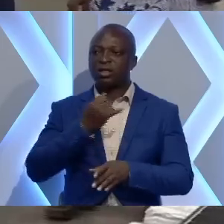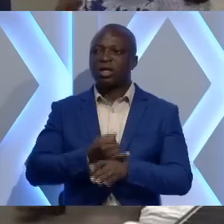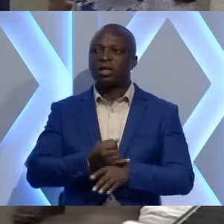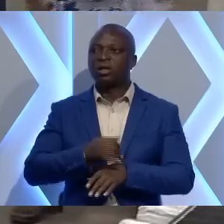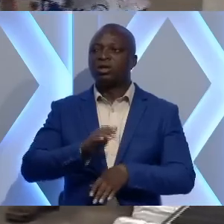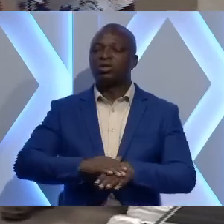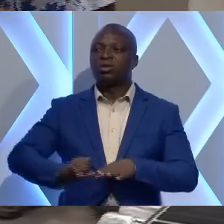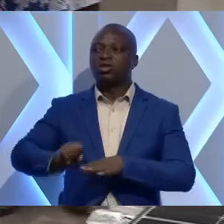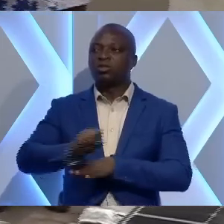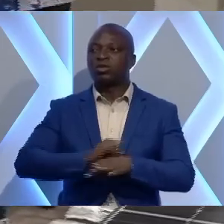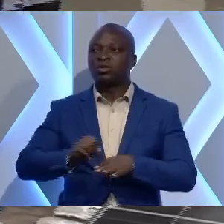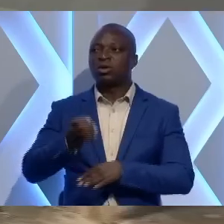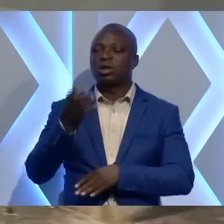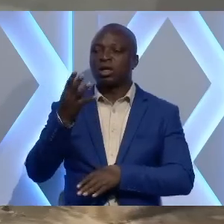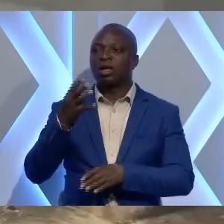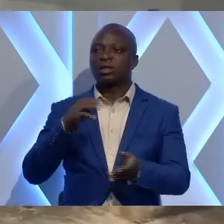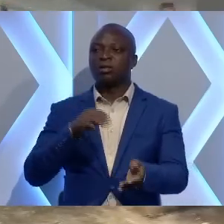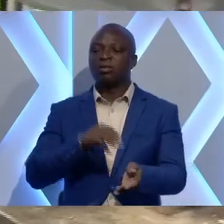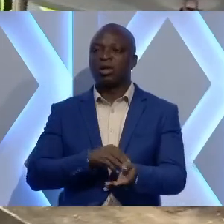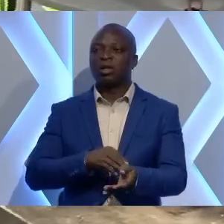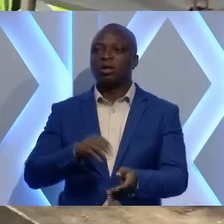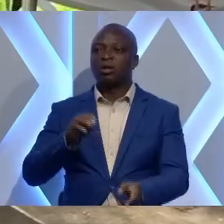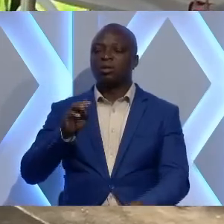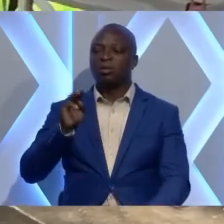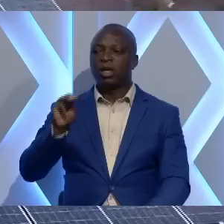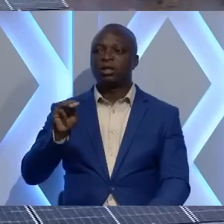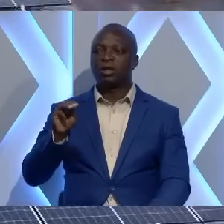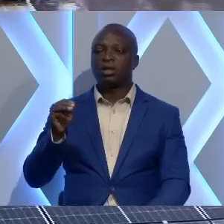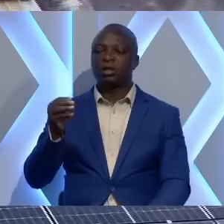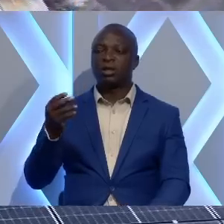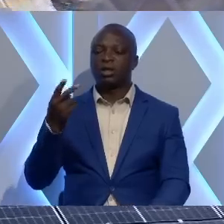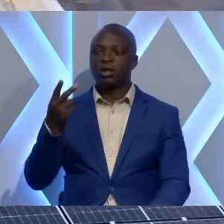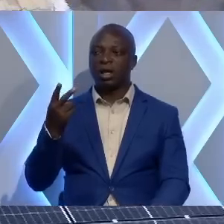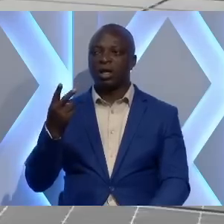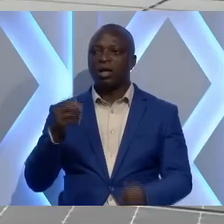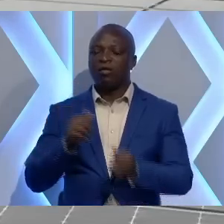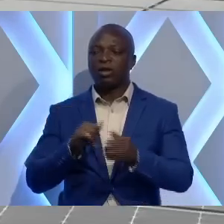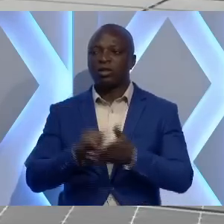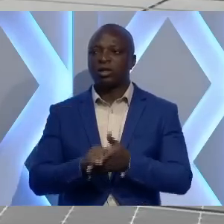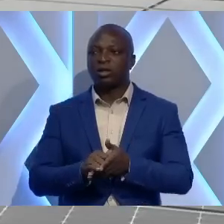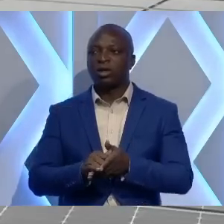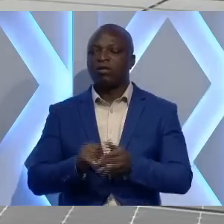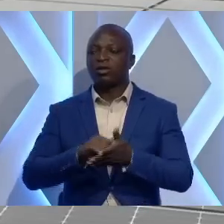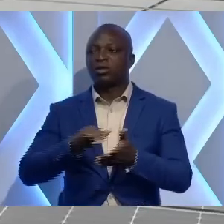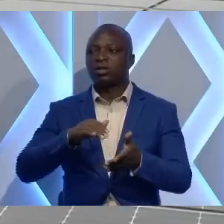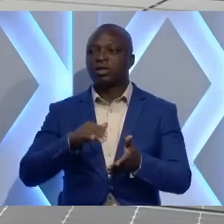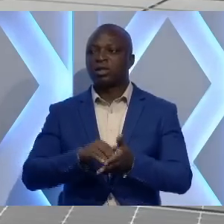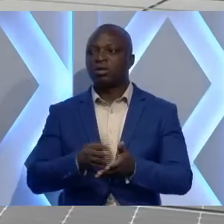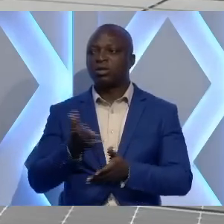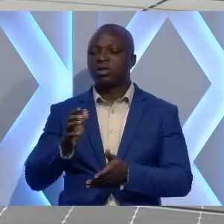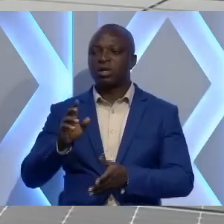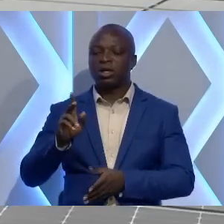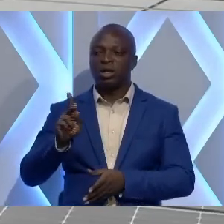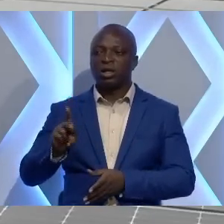une superficie de 4000 m². Elle est composée de plus de 1000 plaques solaires. Avec cette centrale solaire de 500